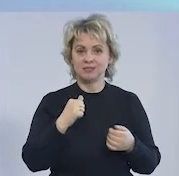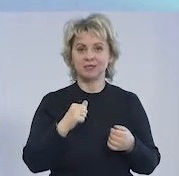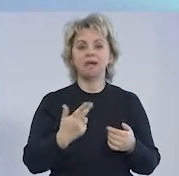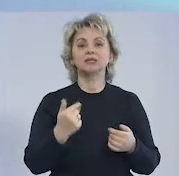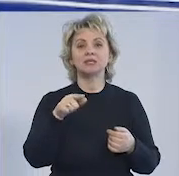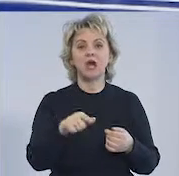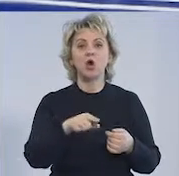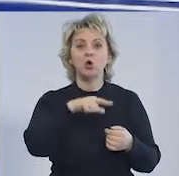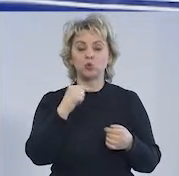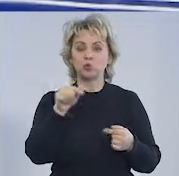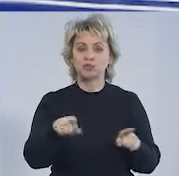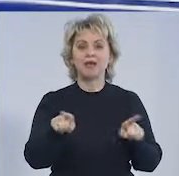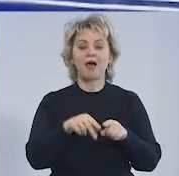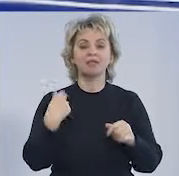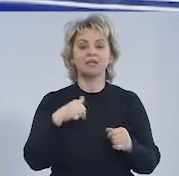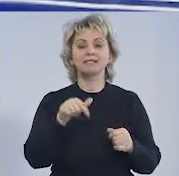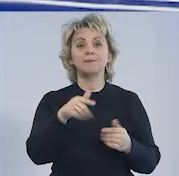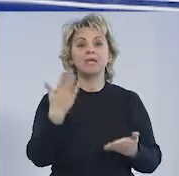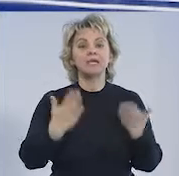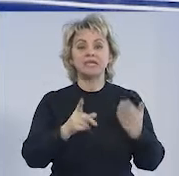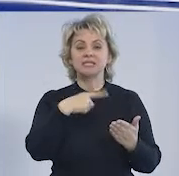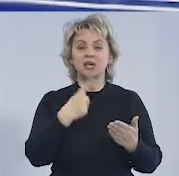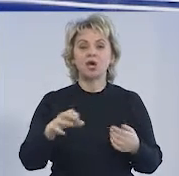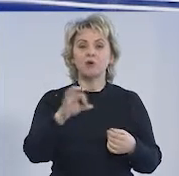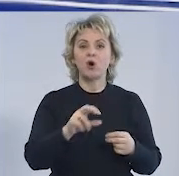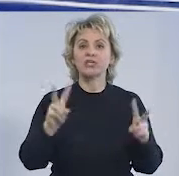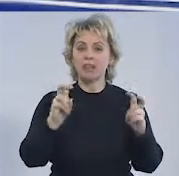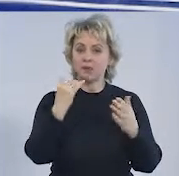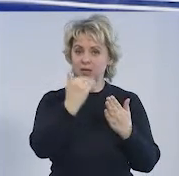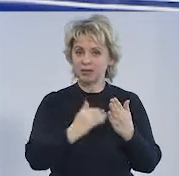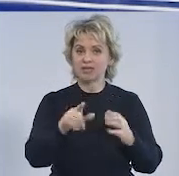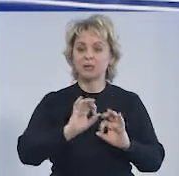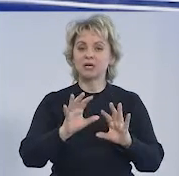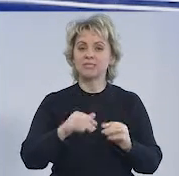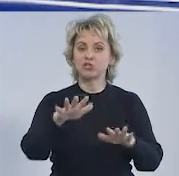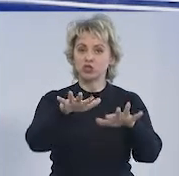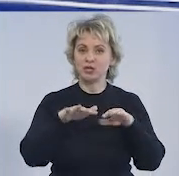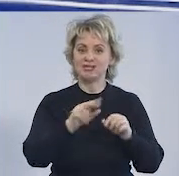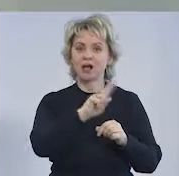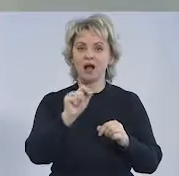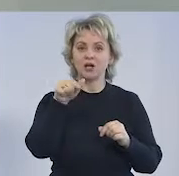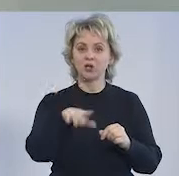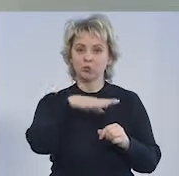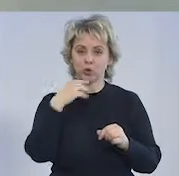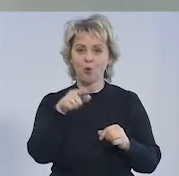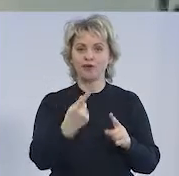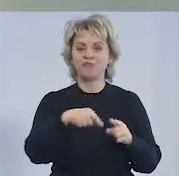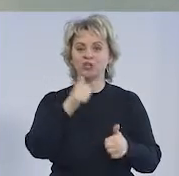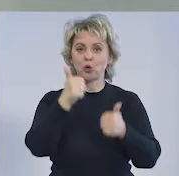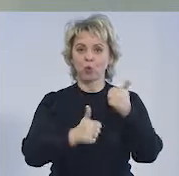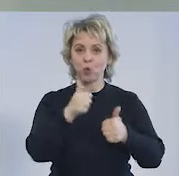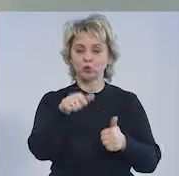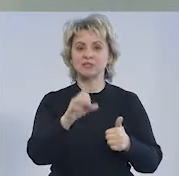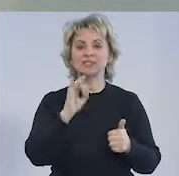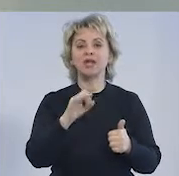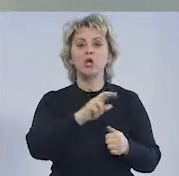да, на русском, мы тоже владеем. Если говорить о номинациях, вот расскажите телезрителям, как их много в этом конкурсе